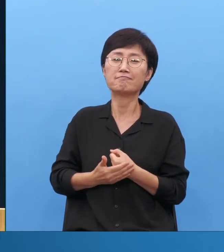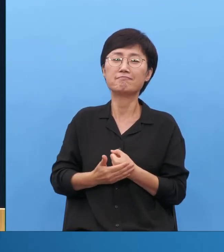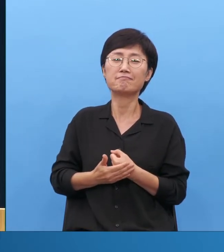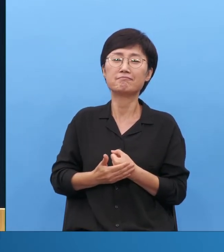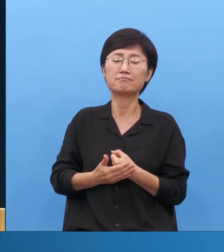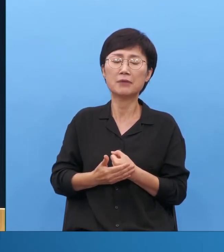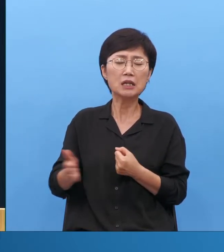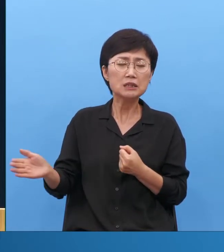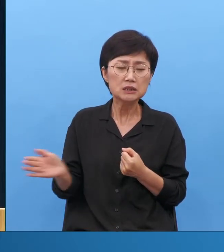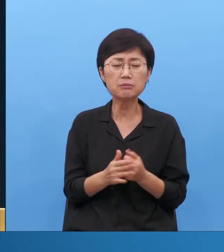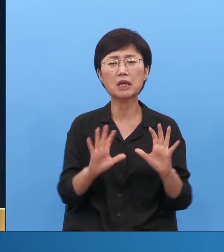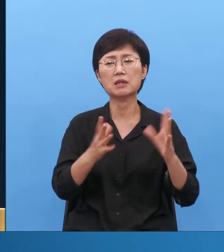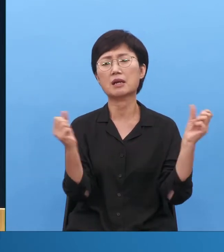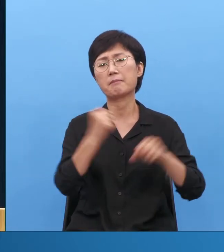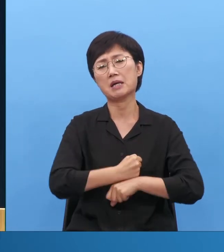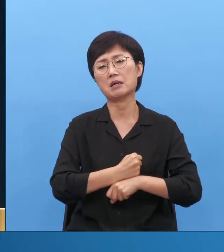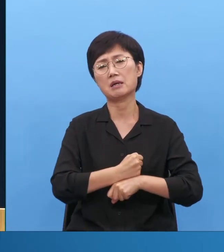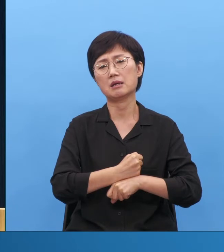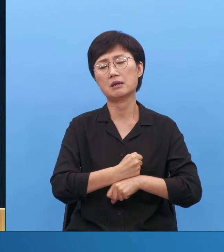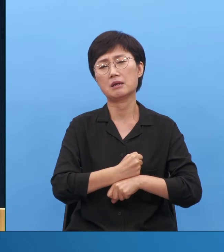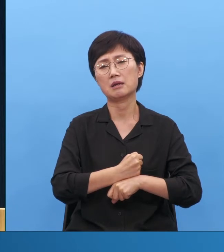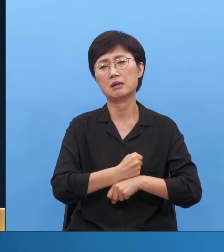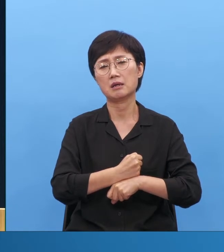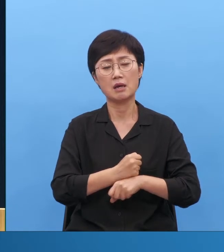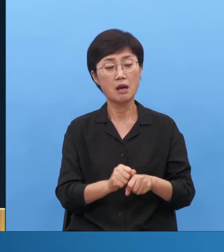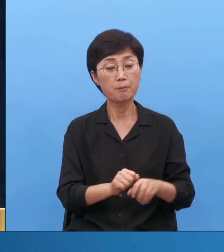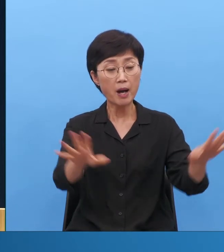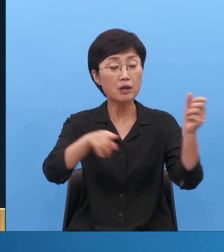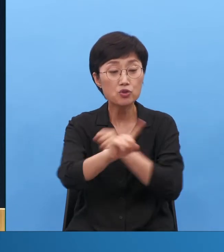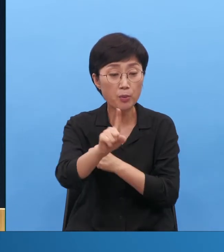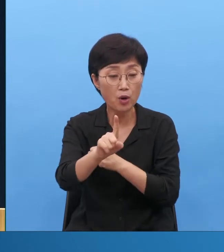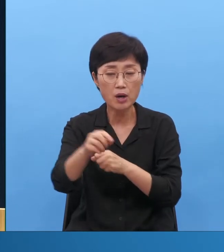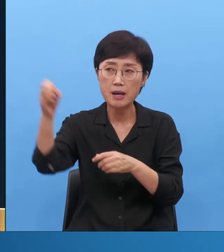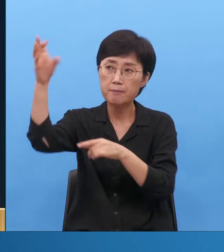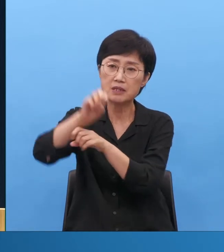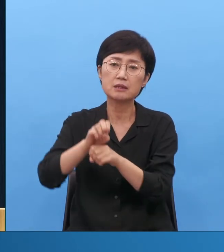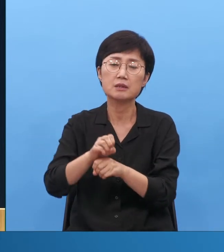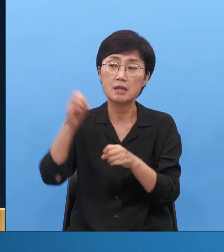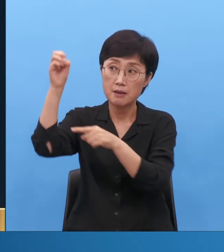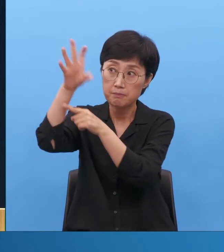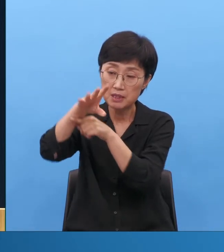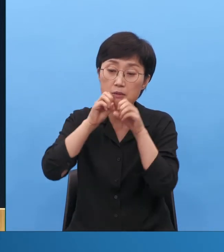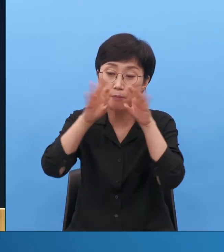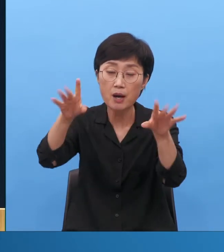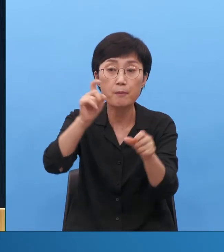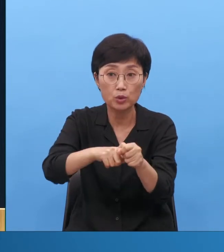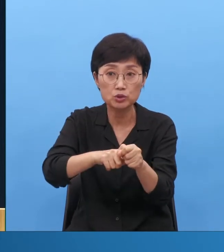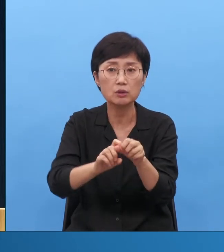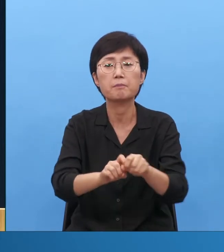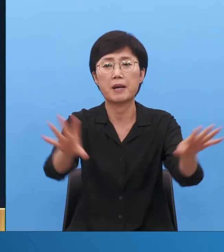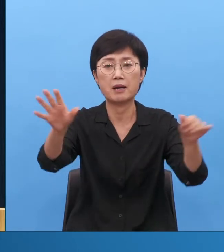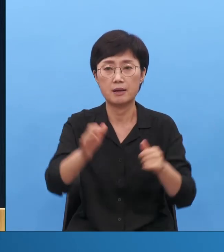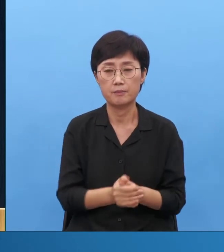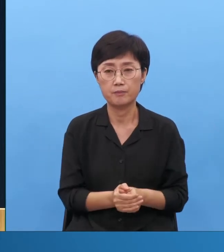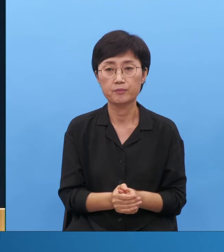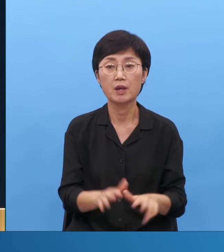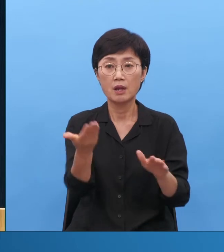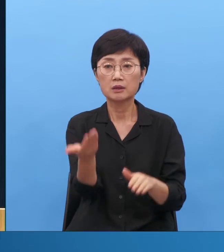So for 2,000 years, they were spread out to the diaspora. Only then could they proclaim this. 그런데 지금 미국과